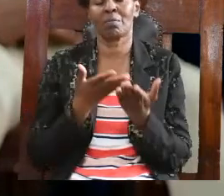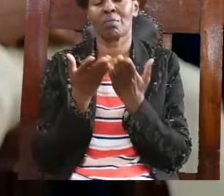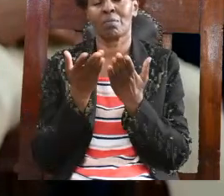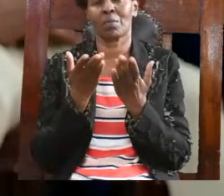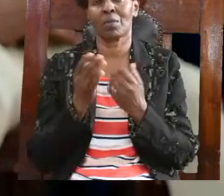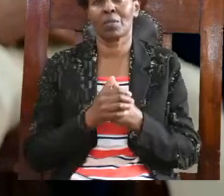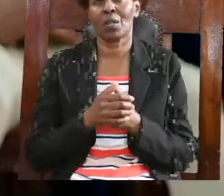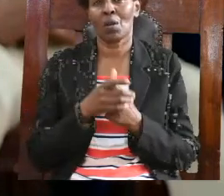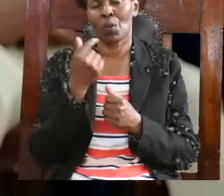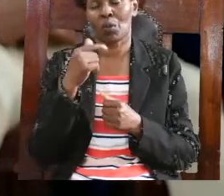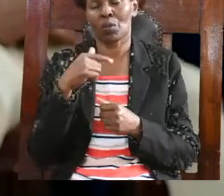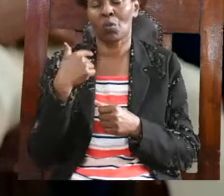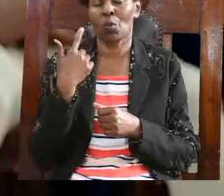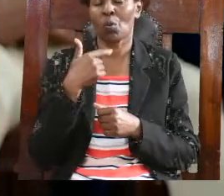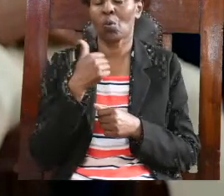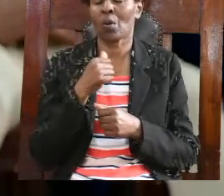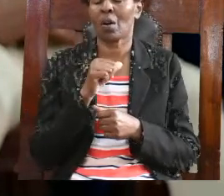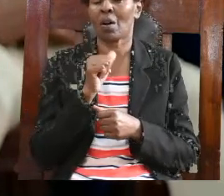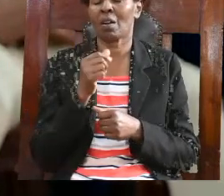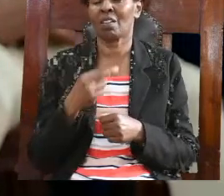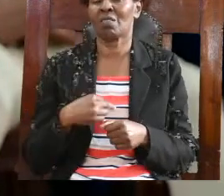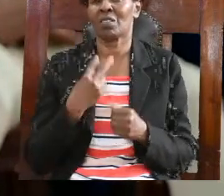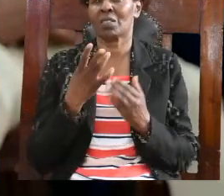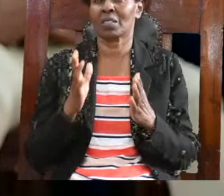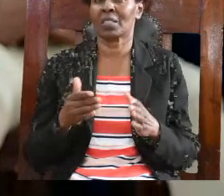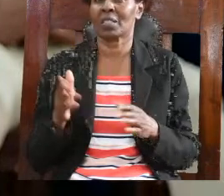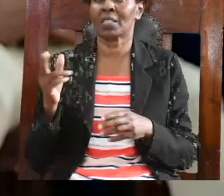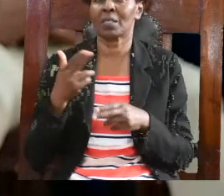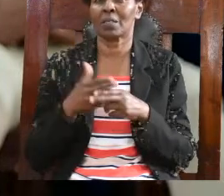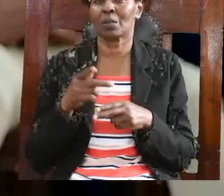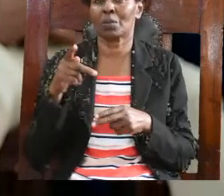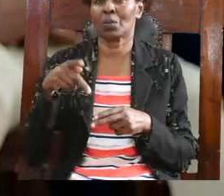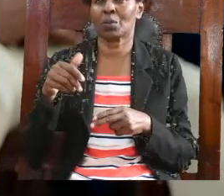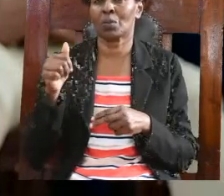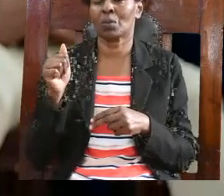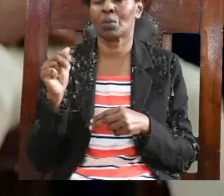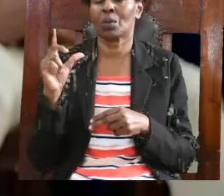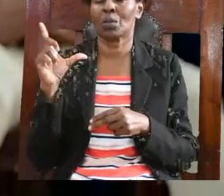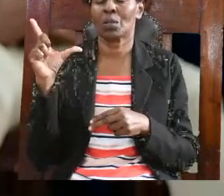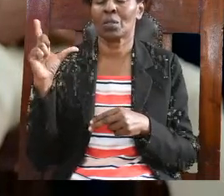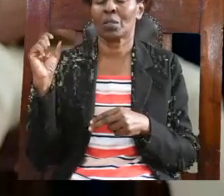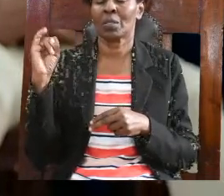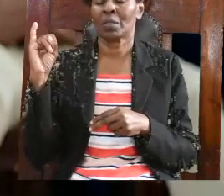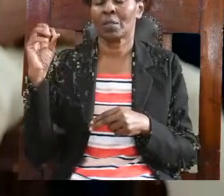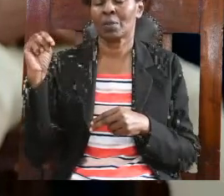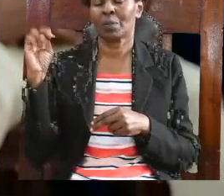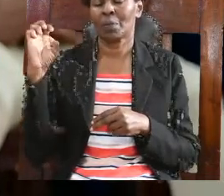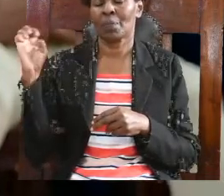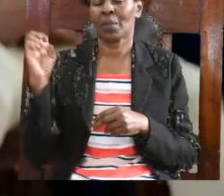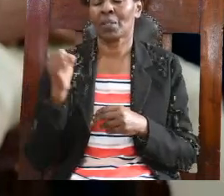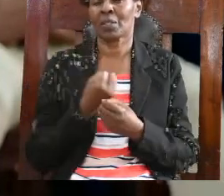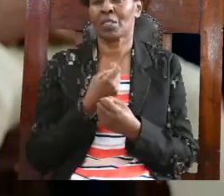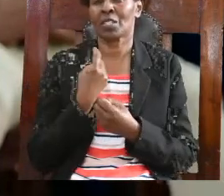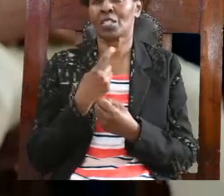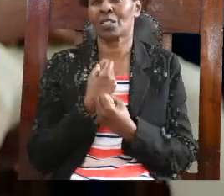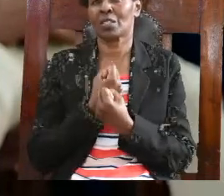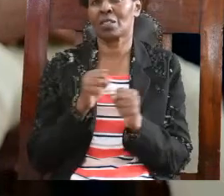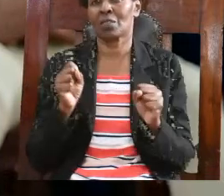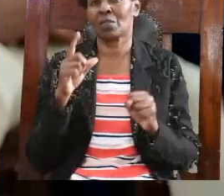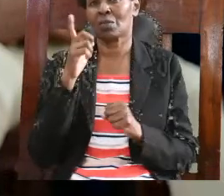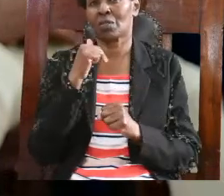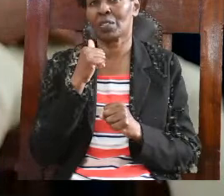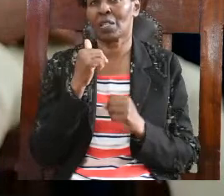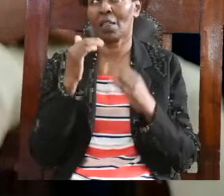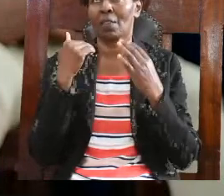Kwa sababu ya wale ambao ni wageni, jina langu ni Pauline Kanuthu. Nimeokoka Yesu ni Bwana, na ninamshukuru